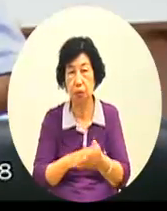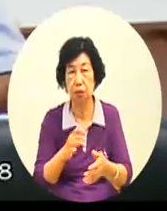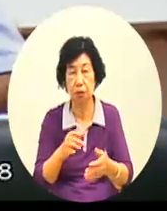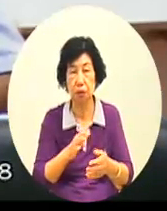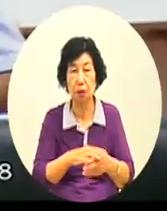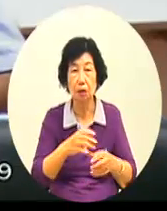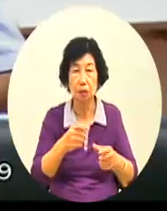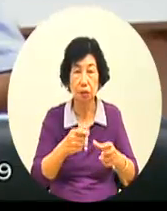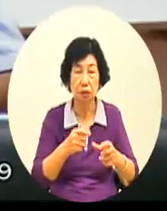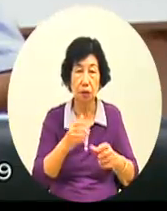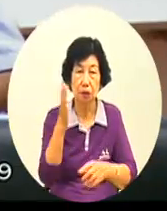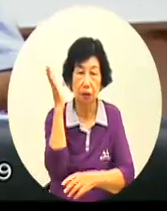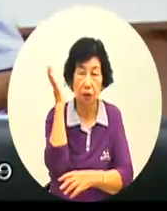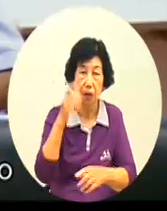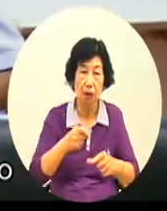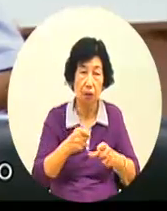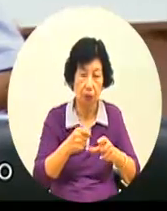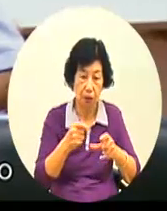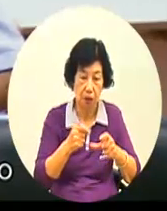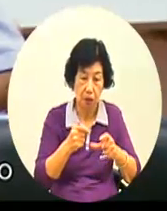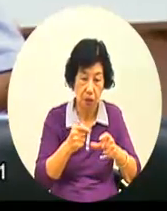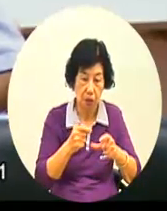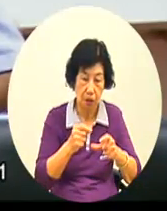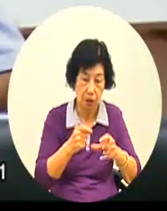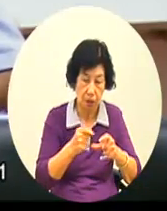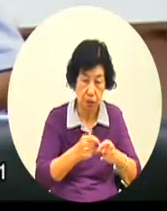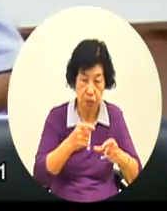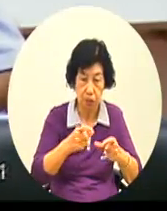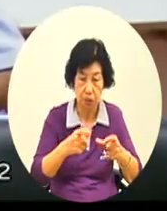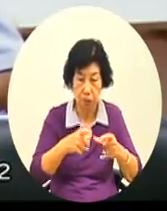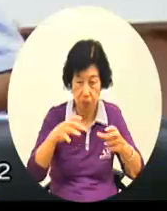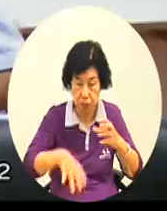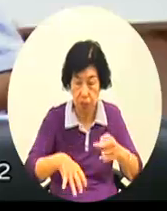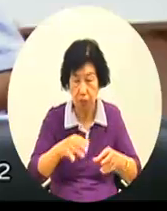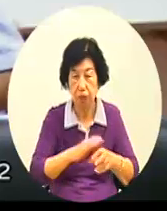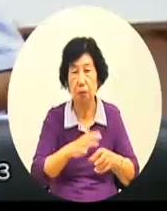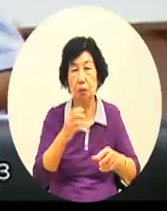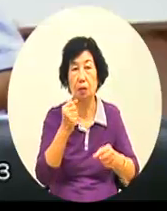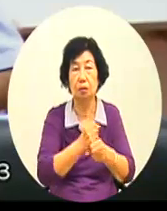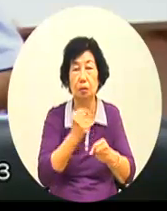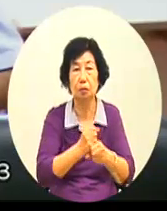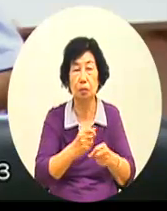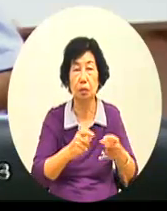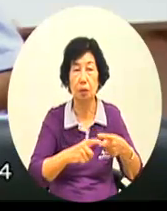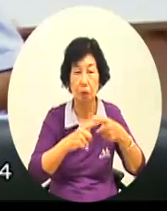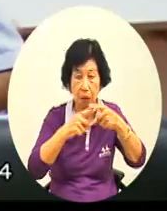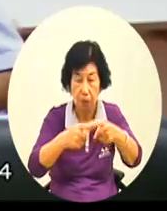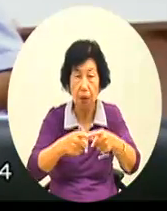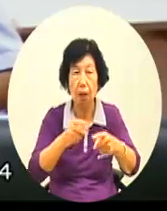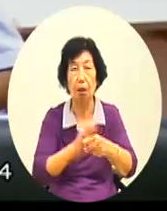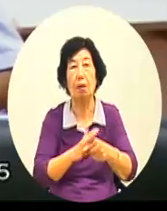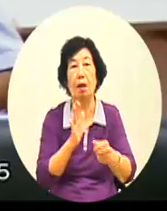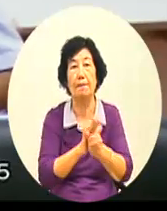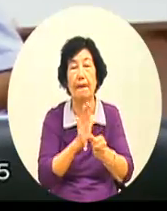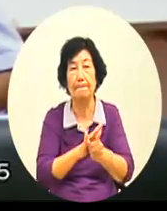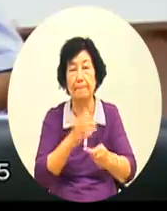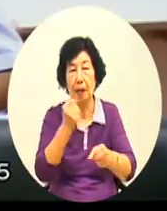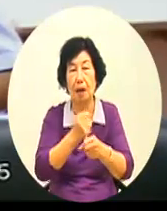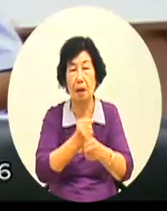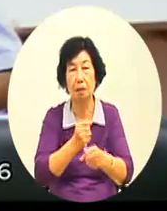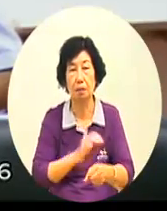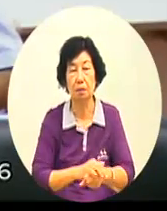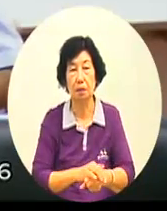公务员去布置，厂商委办厂商要如何核销？我希望我们原本